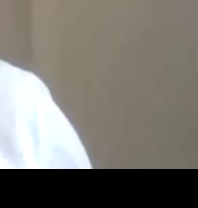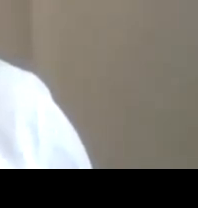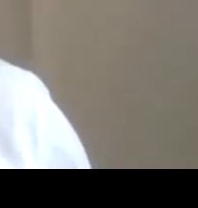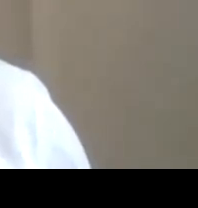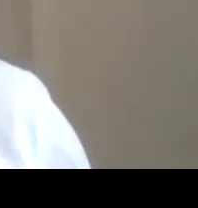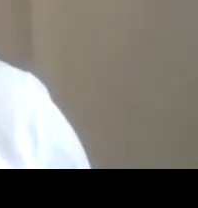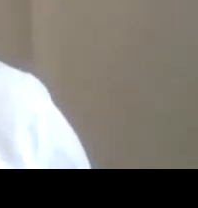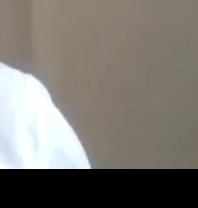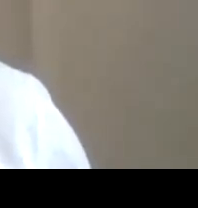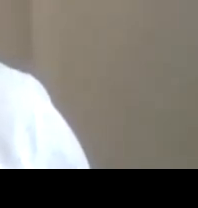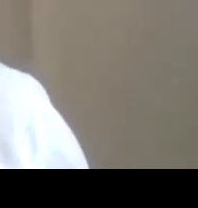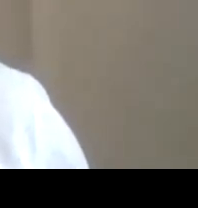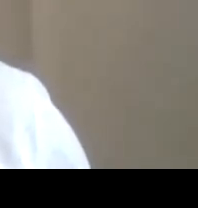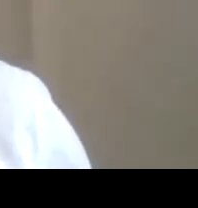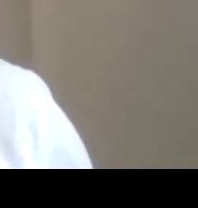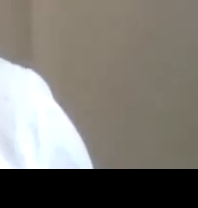Right.